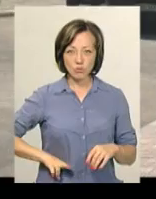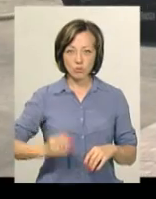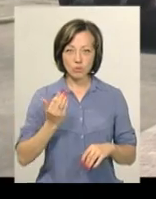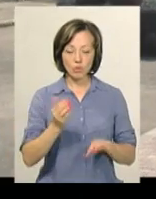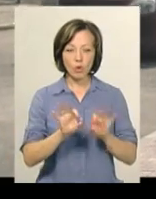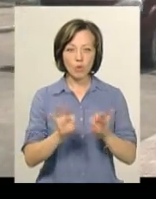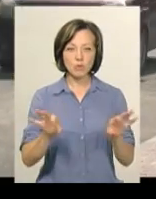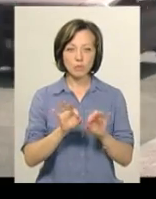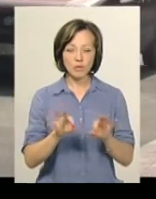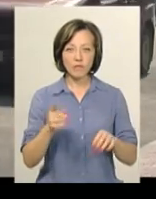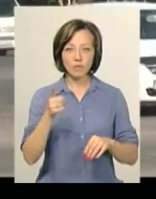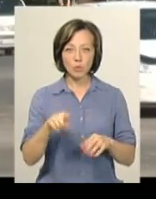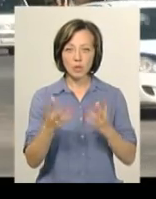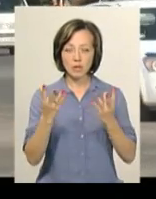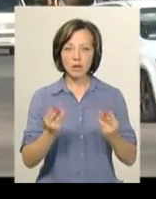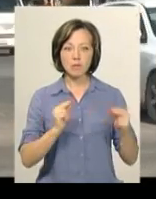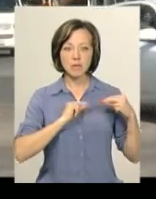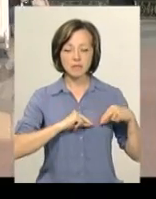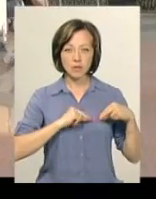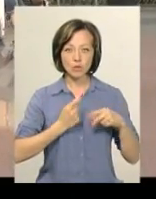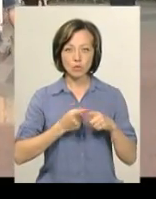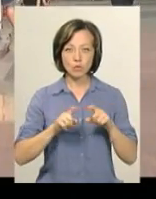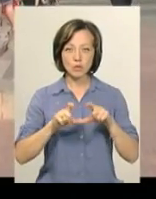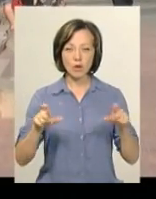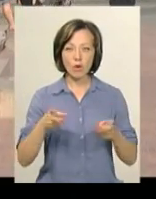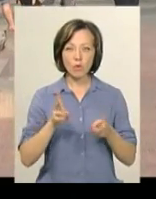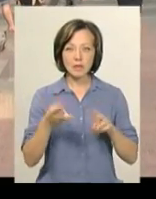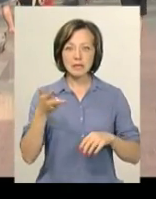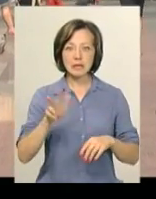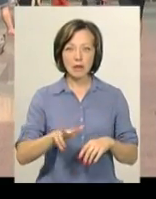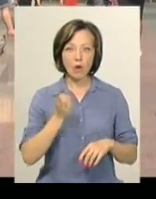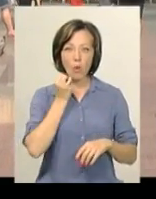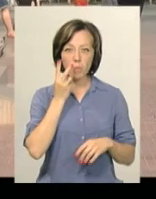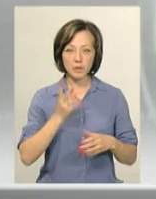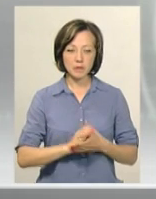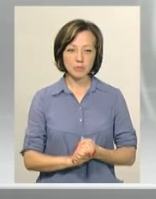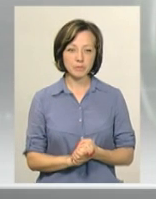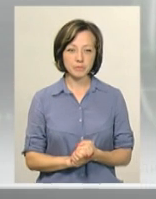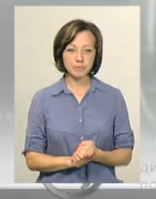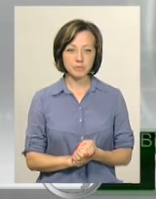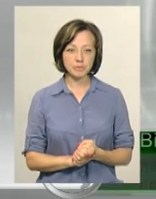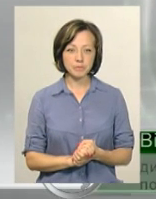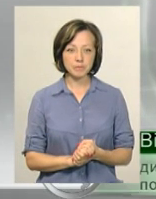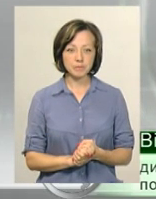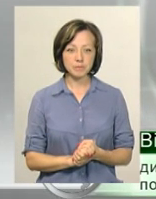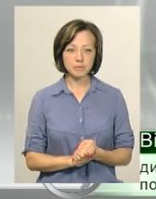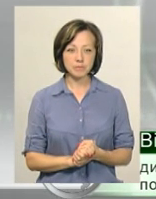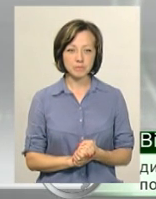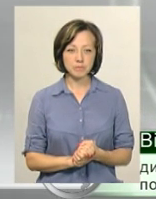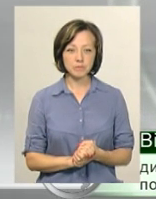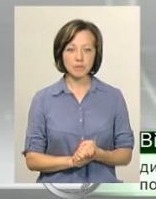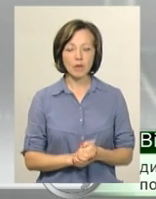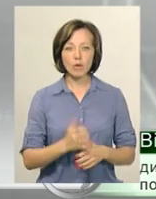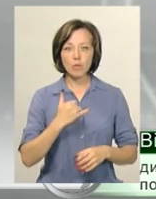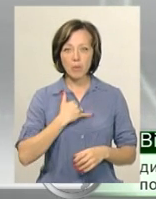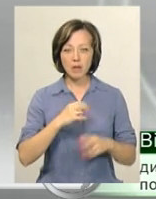Олійник розповів, що в той день працівники цього закладу готували 3 обіди. У мене провірали повністю і кухні,